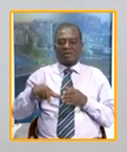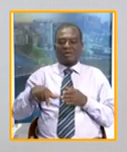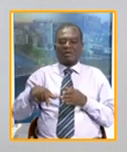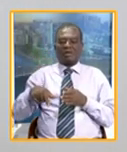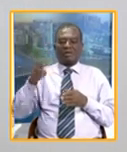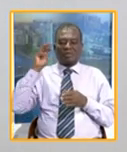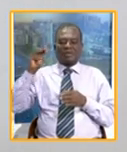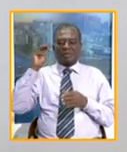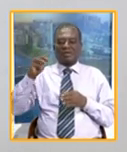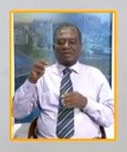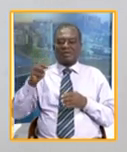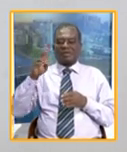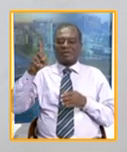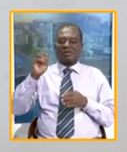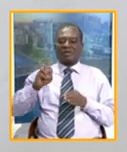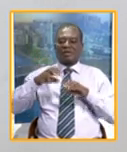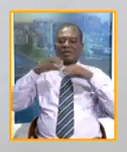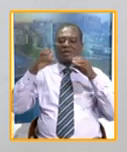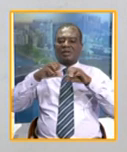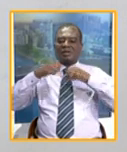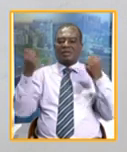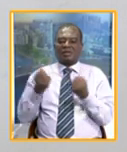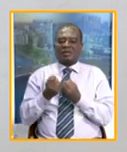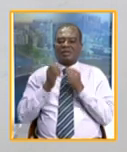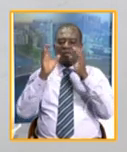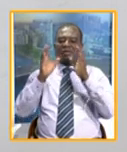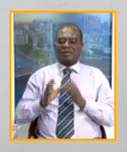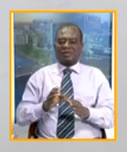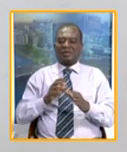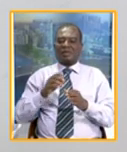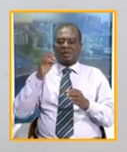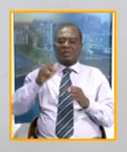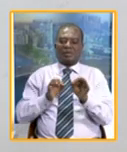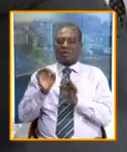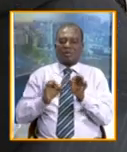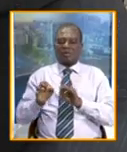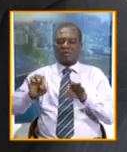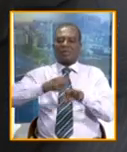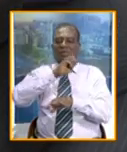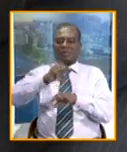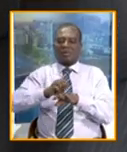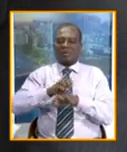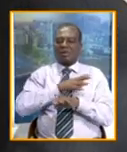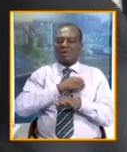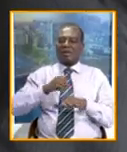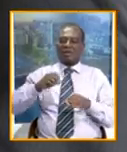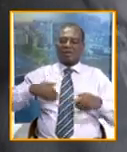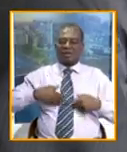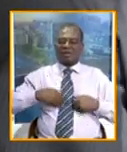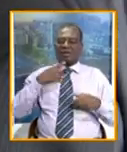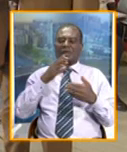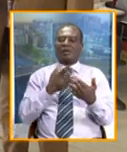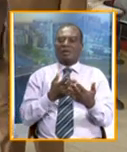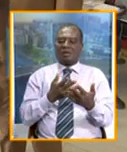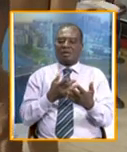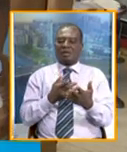société civile doit traduire son engagement pour le dialogue politique. La jeunesse est donc attendue mercredi